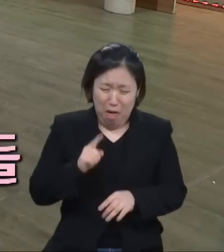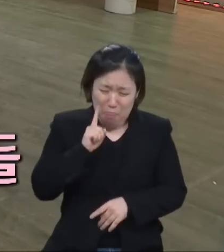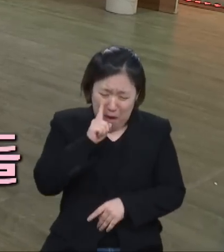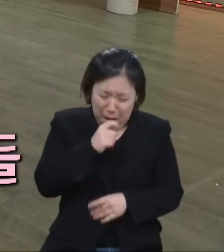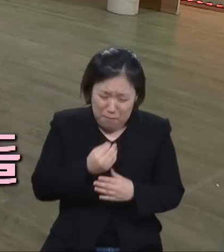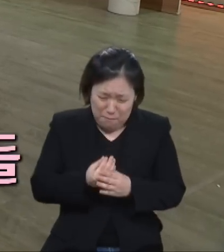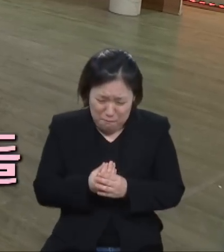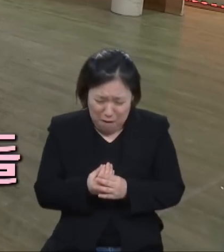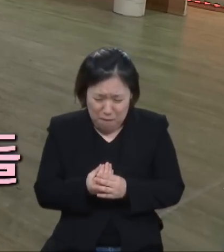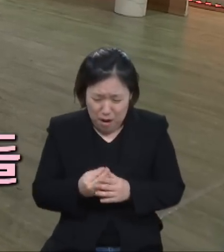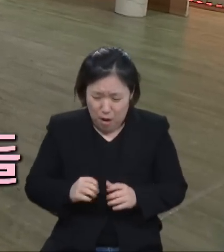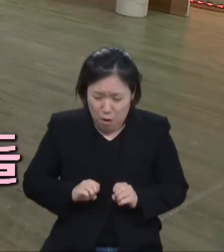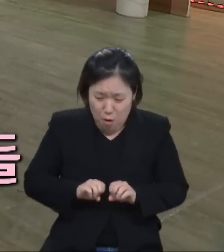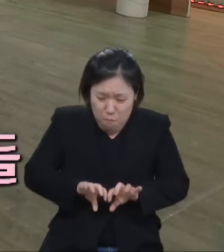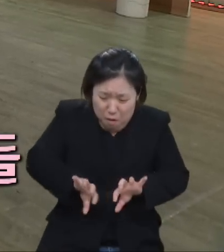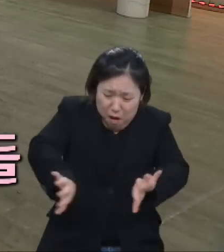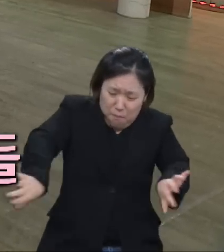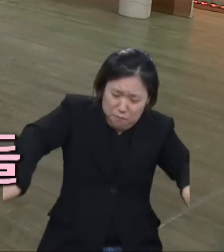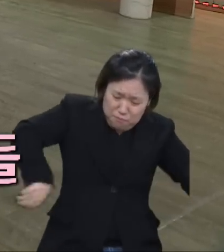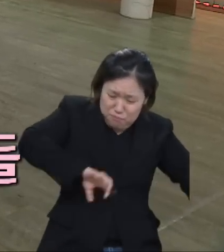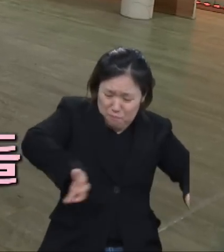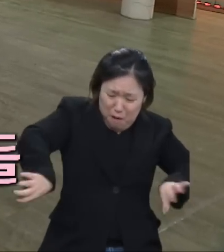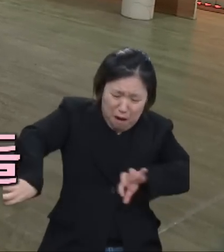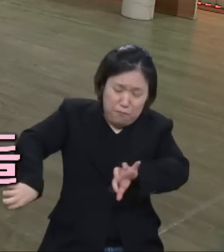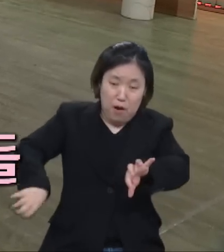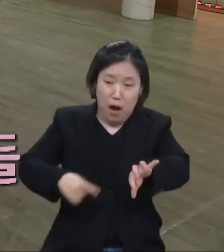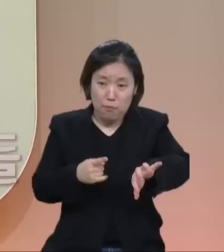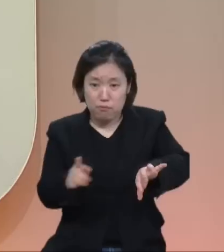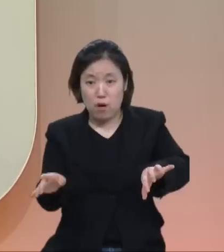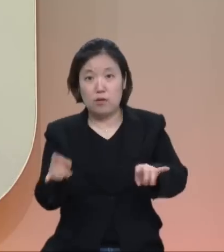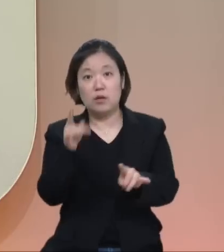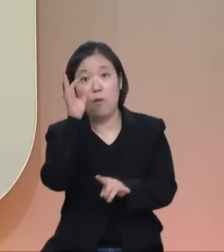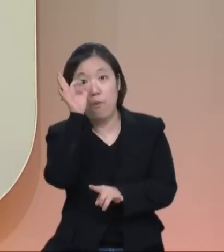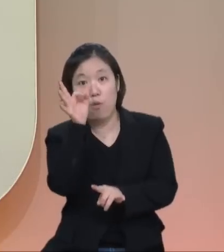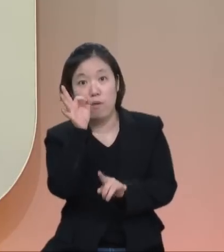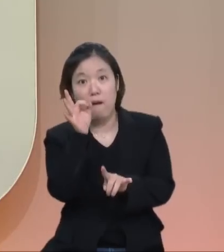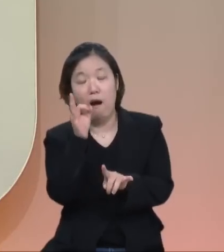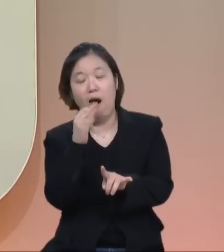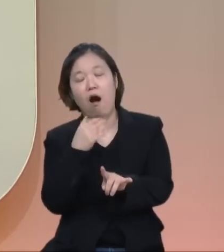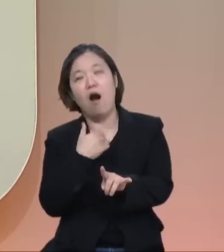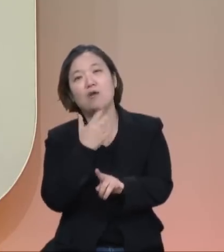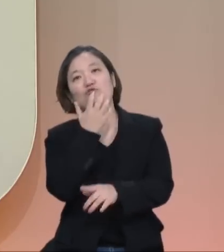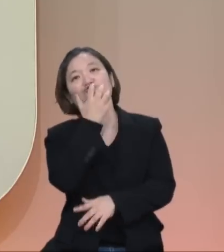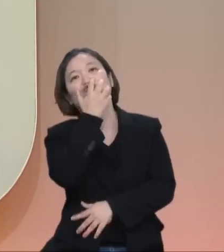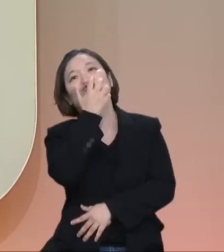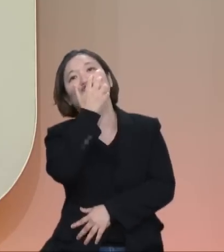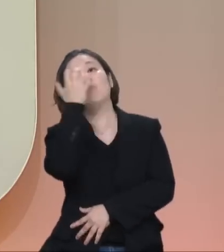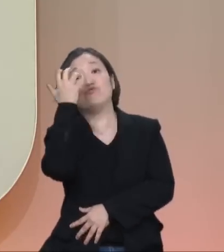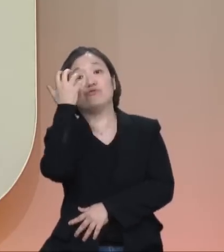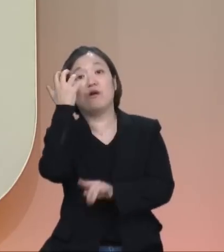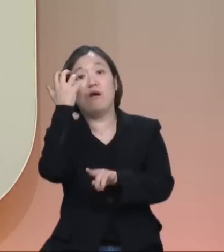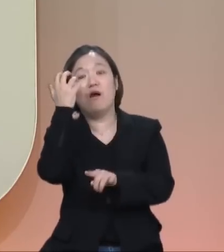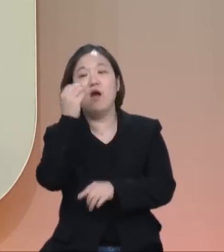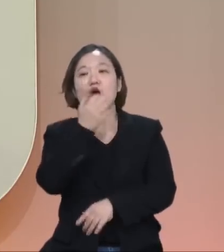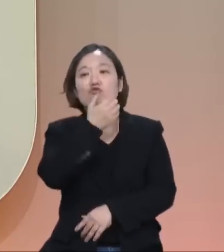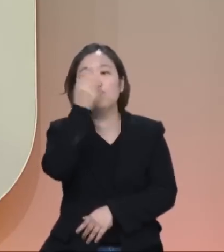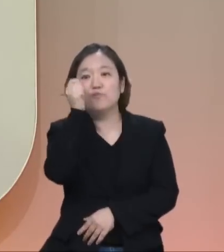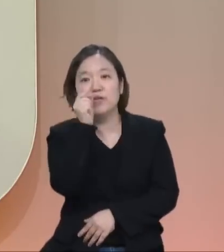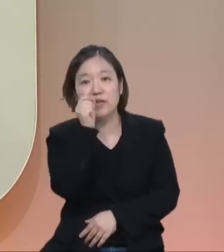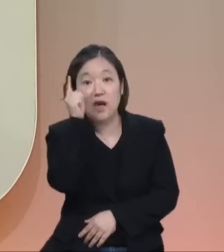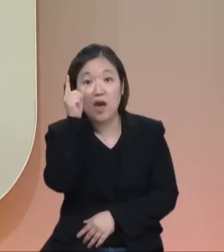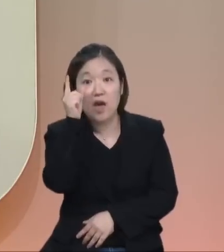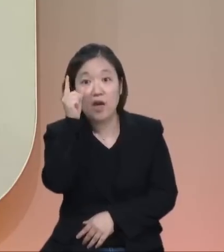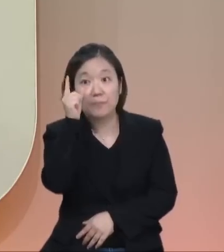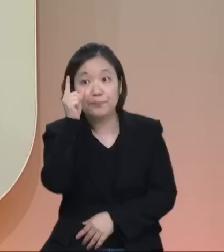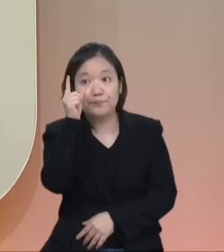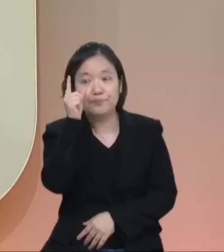하고 온갖 벌레와 온갖 더러운 것들이 덩어리들이 뱃속에서 막 빠져나가는 꿈을 꾸고 꿈에서